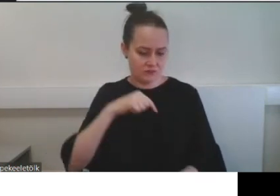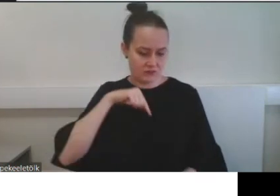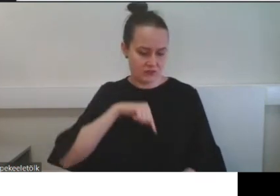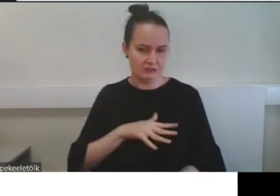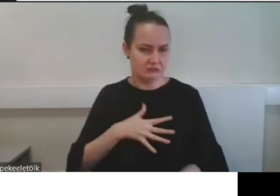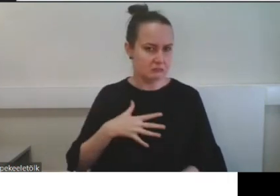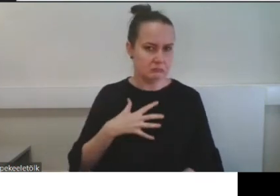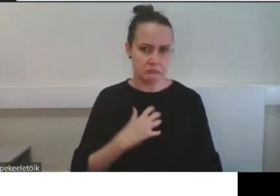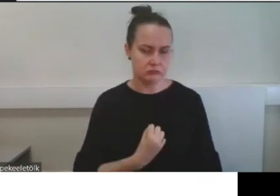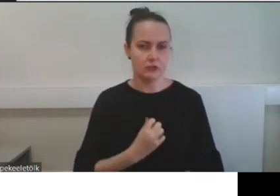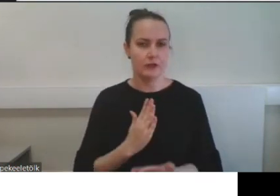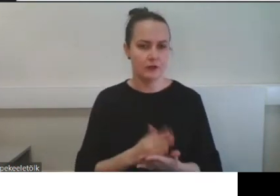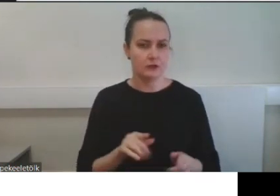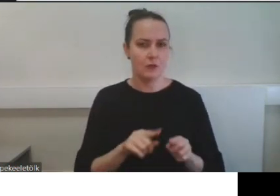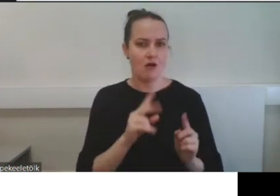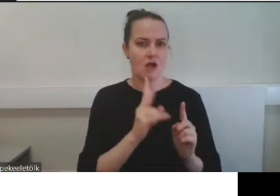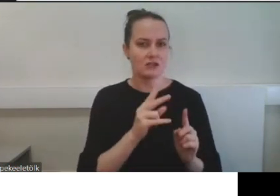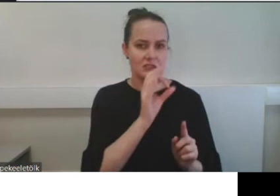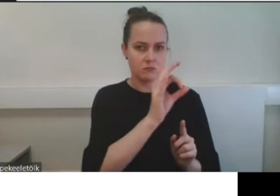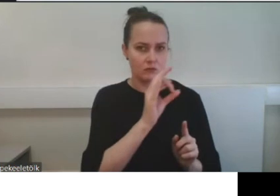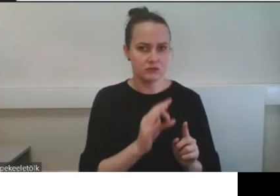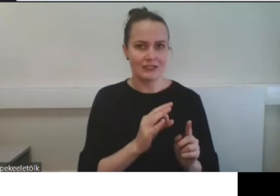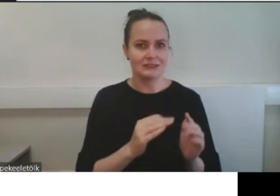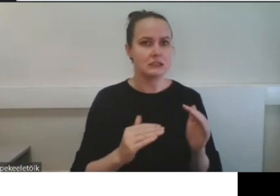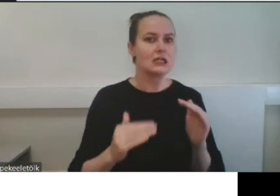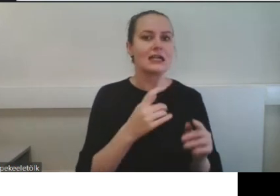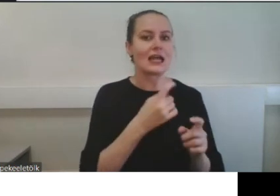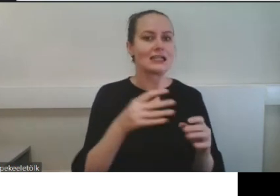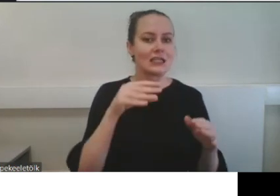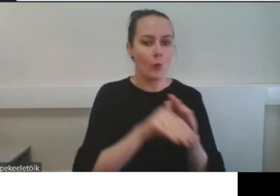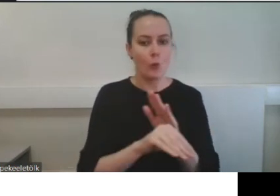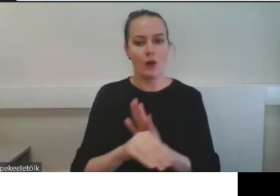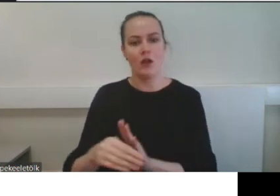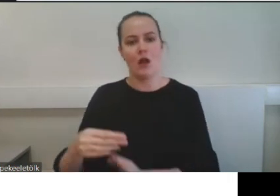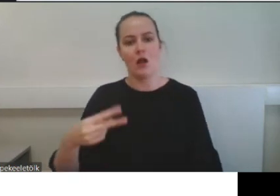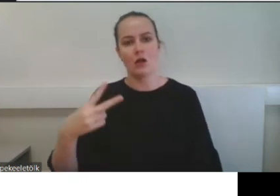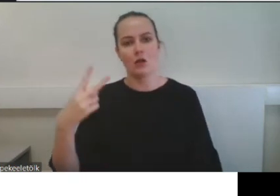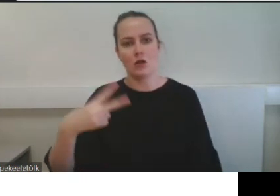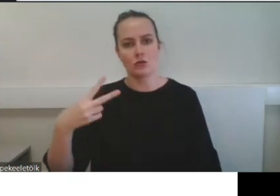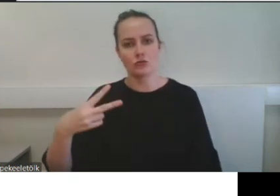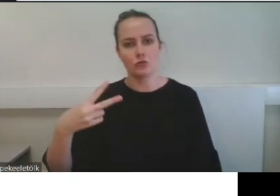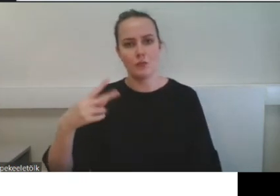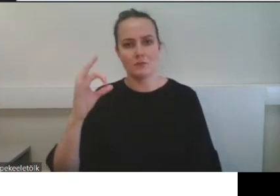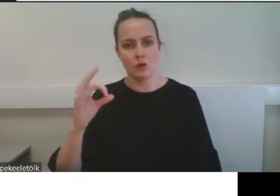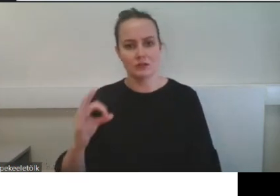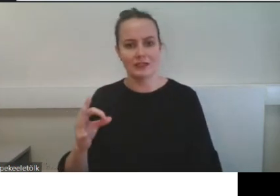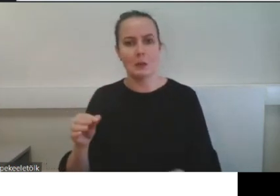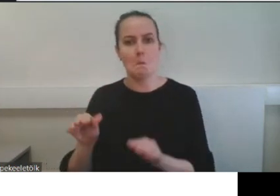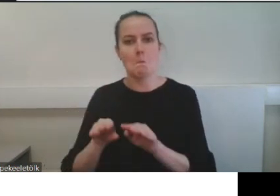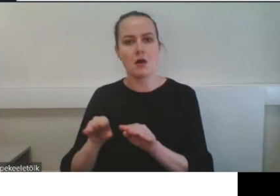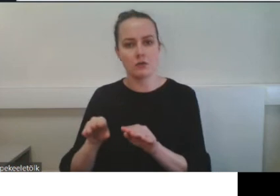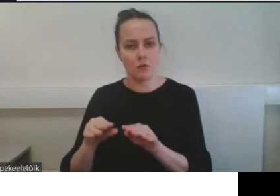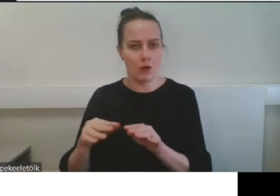selliseid teenuseid, siis kas kombineeritud teenuseid nagu vaja minna, mida see nagu tähendab rahaliselt, mida